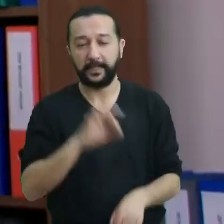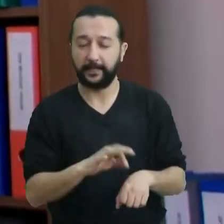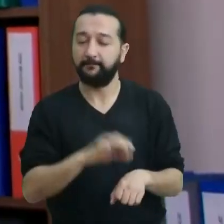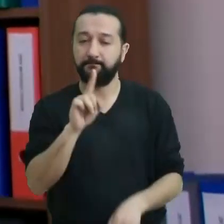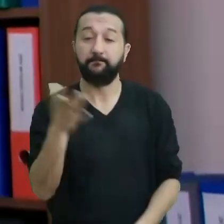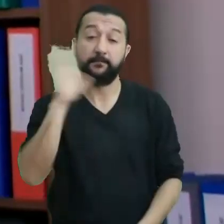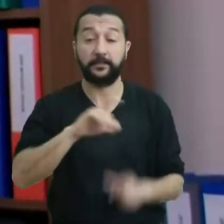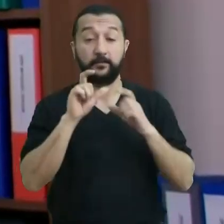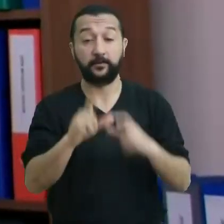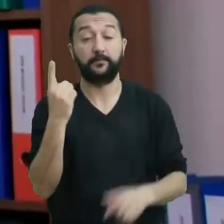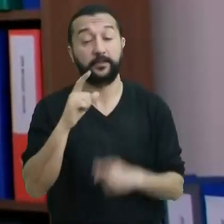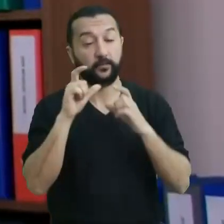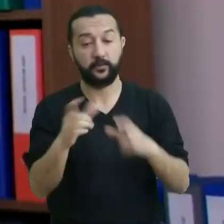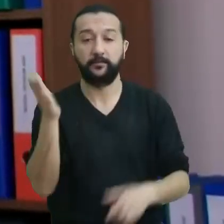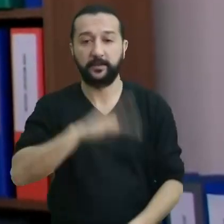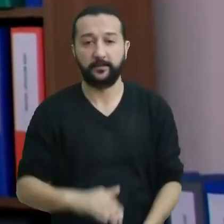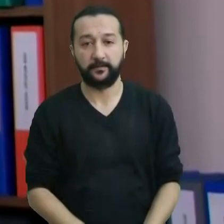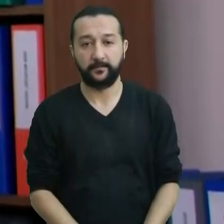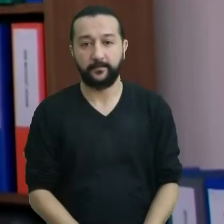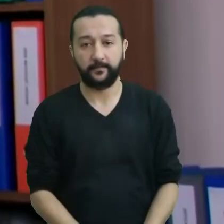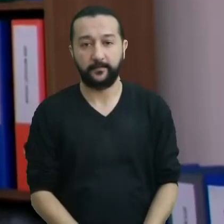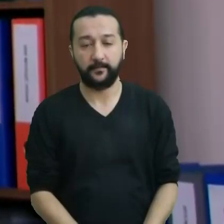saniye, bir şey daha soracağım.